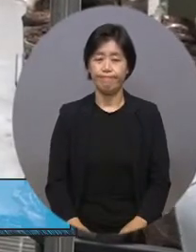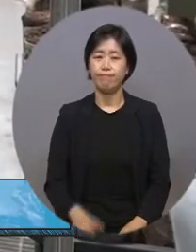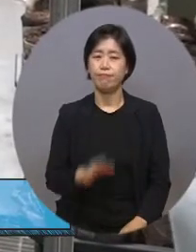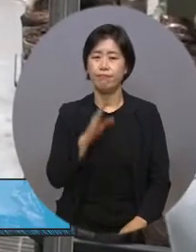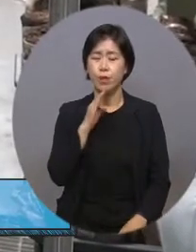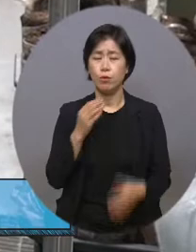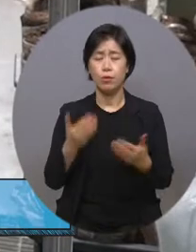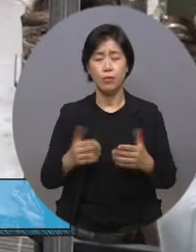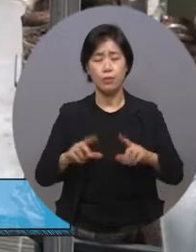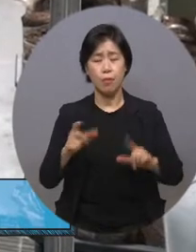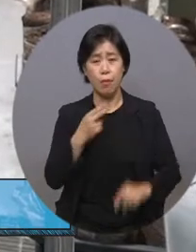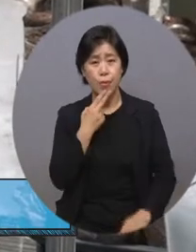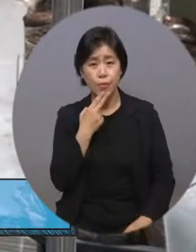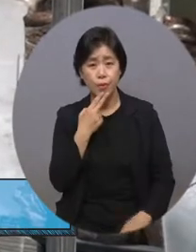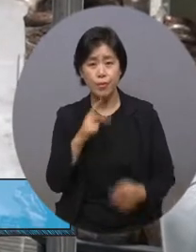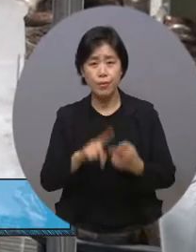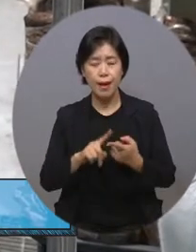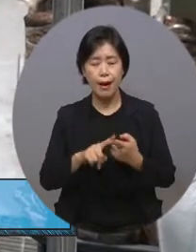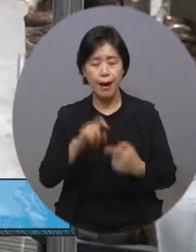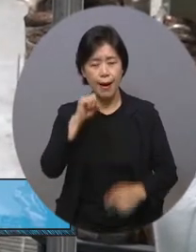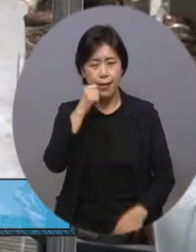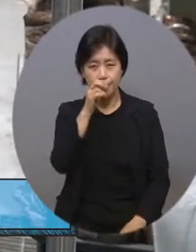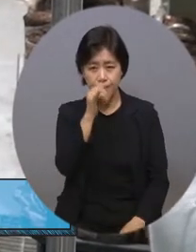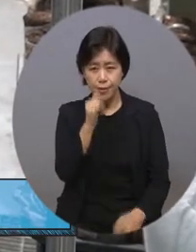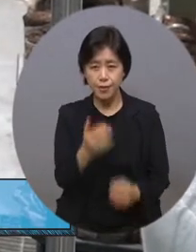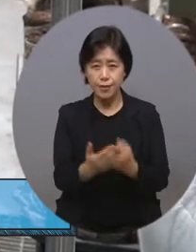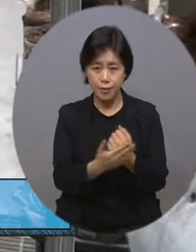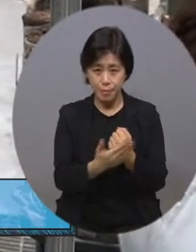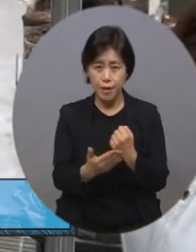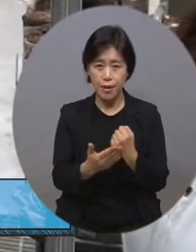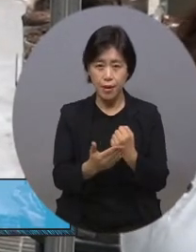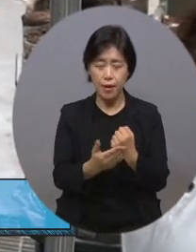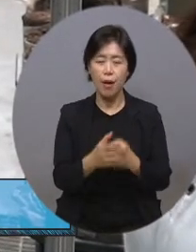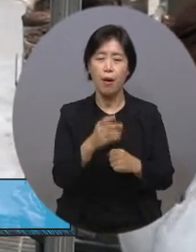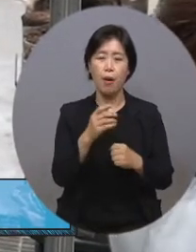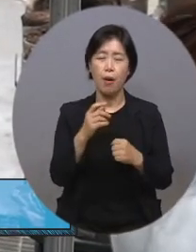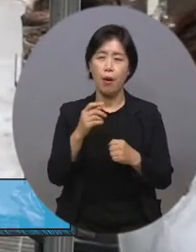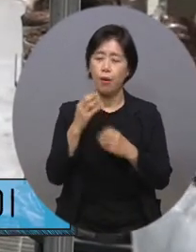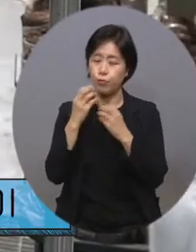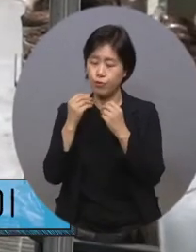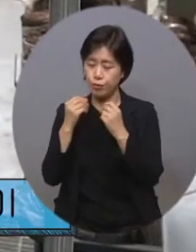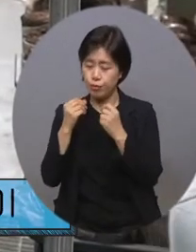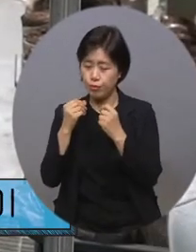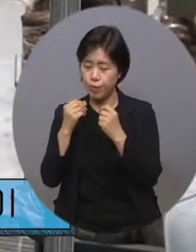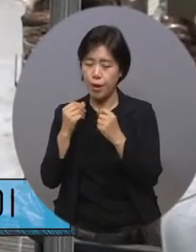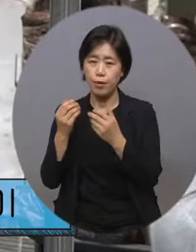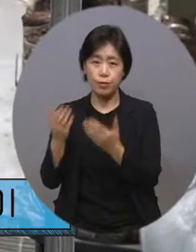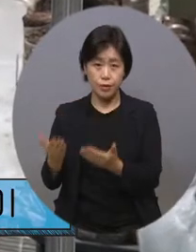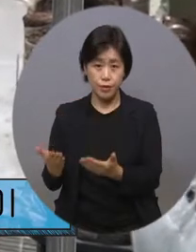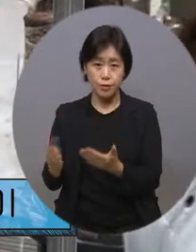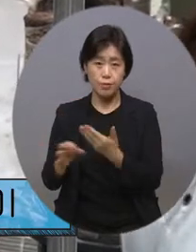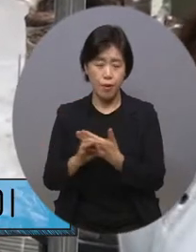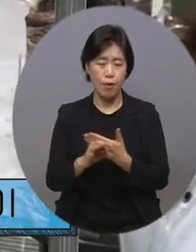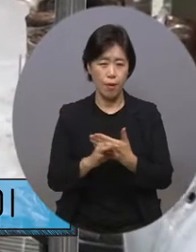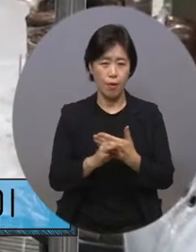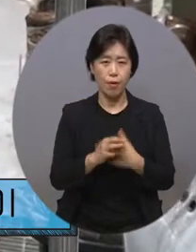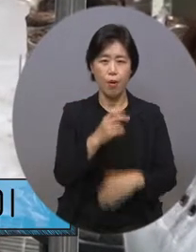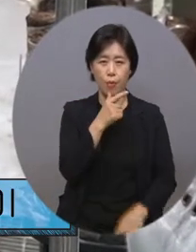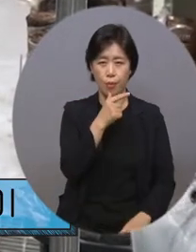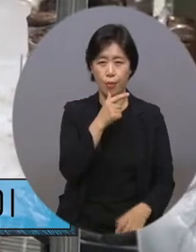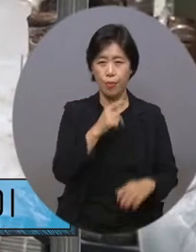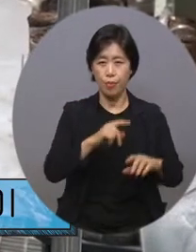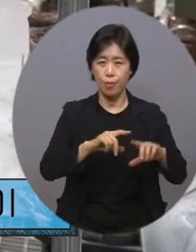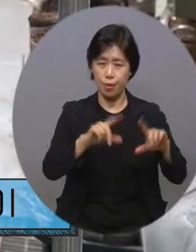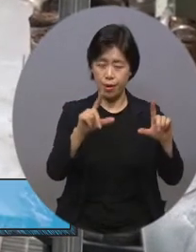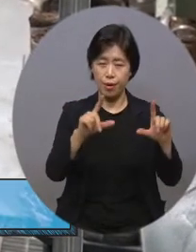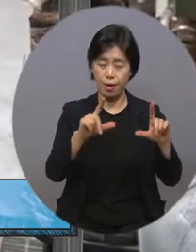어려움이 있기 때문에 네. 아무래도 이제 월요일 날이 일이 네. 많고요. 그다음에 토요일하고 일요일은 일부 이제